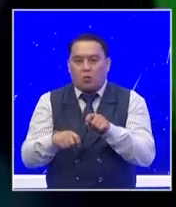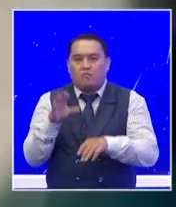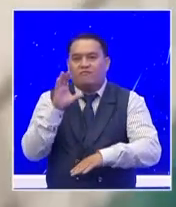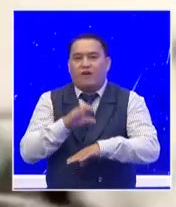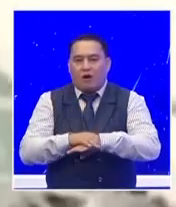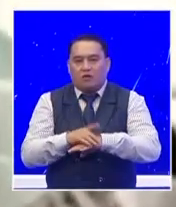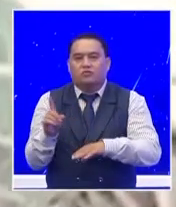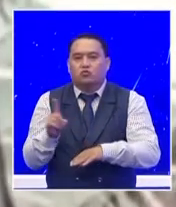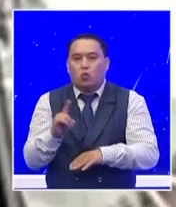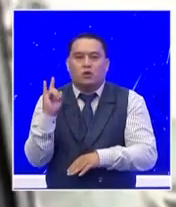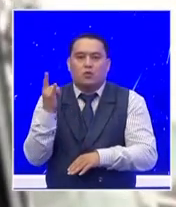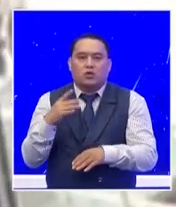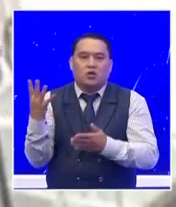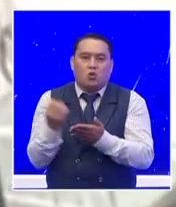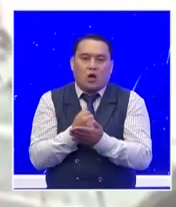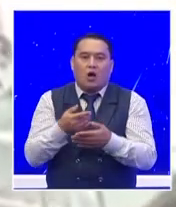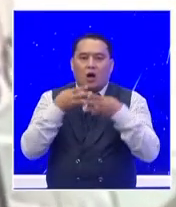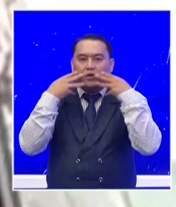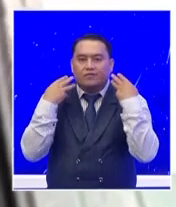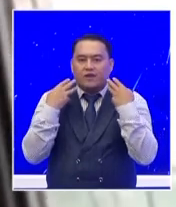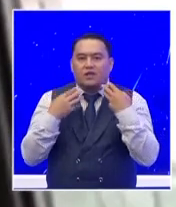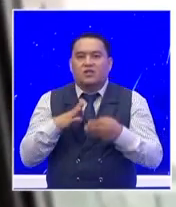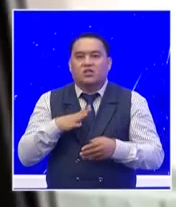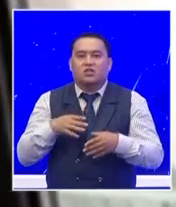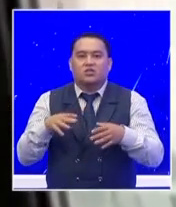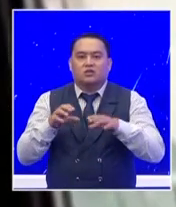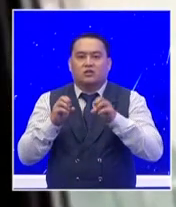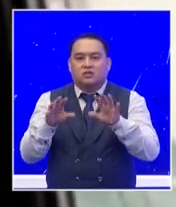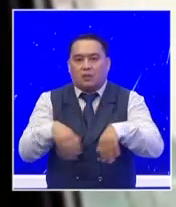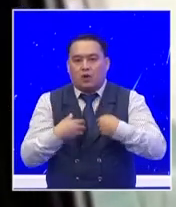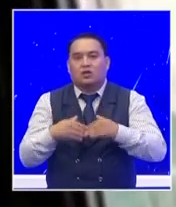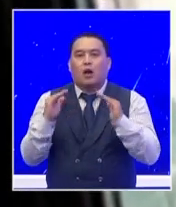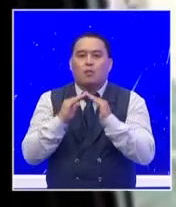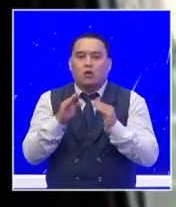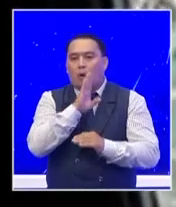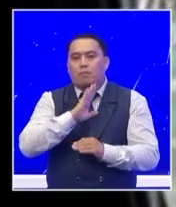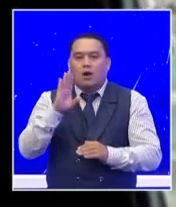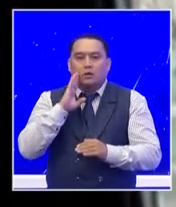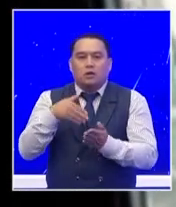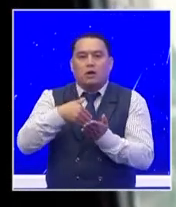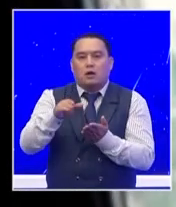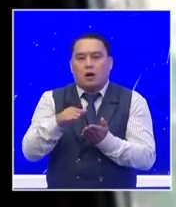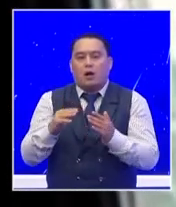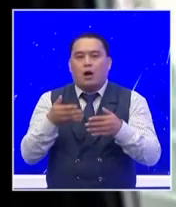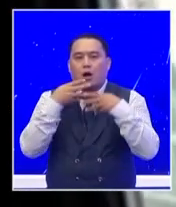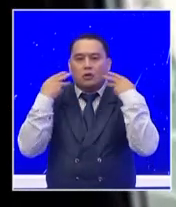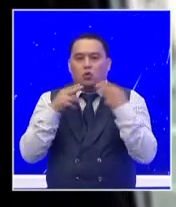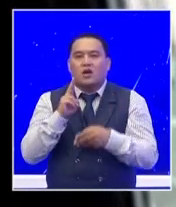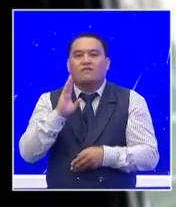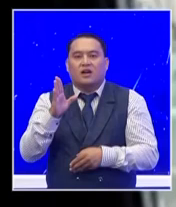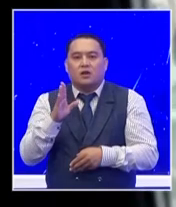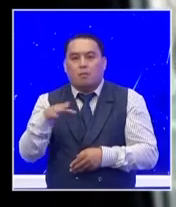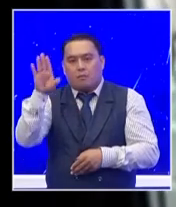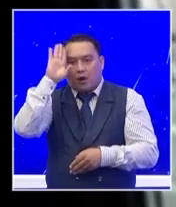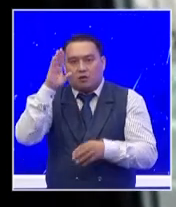этому факту. Оказалось, что ребенок нашел котенка во дворе и решил его забрать домой. Но мать отказалась запустить котенка в квартиру, после